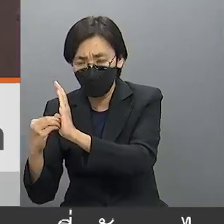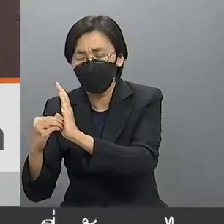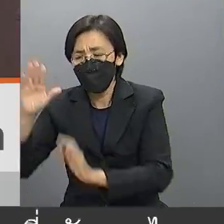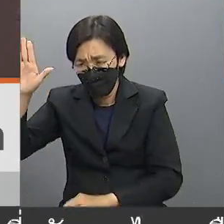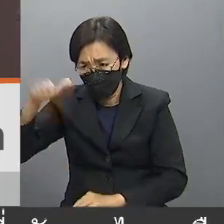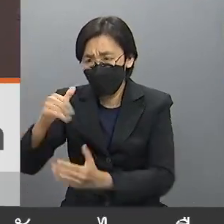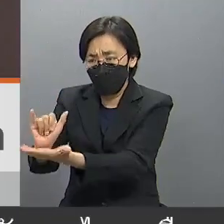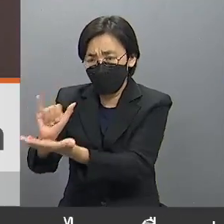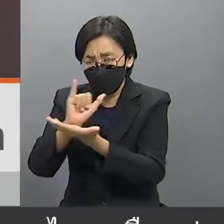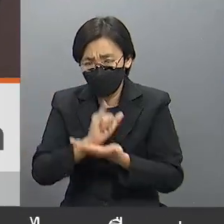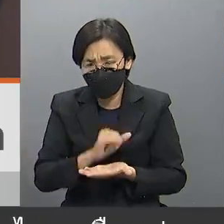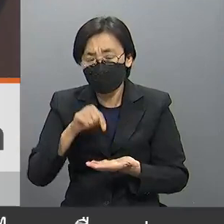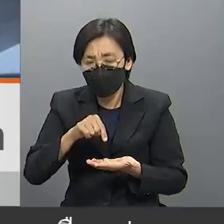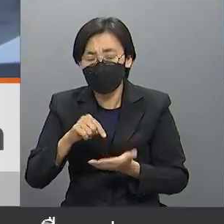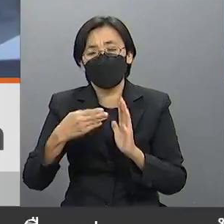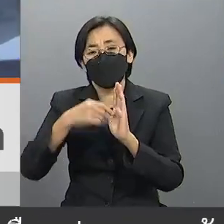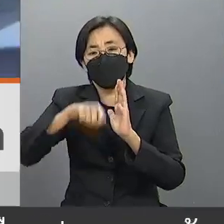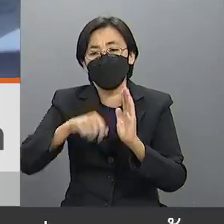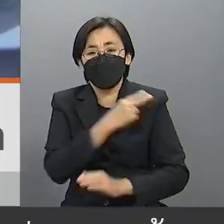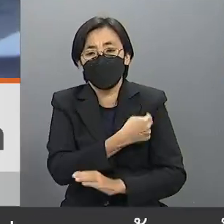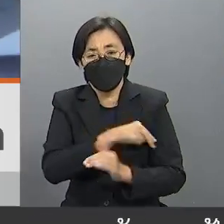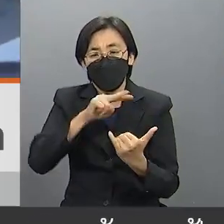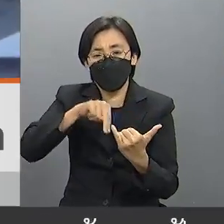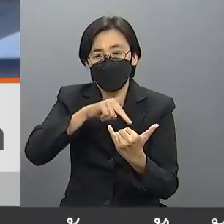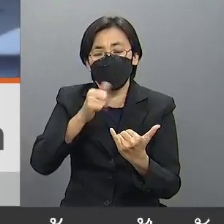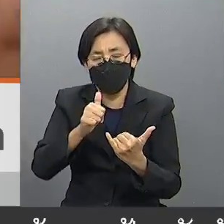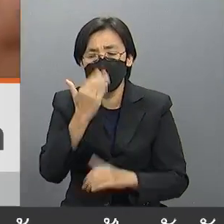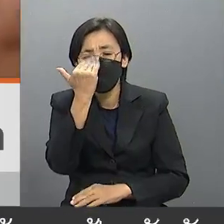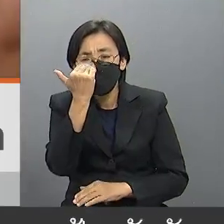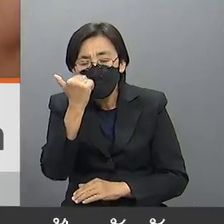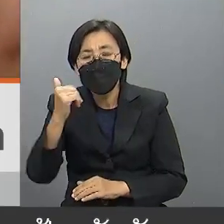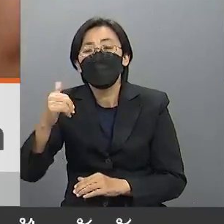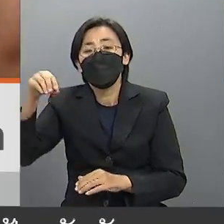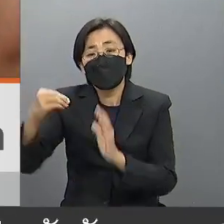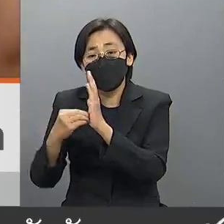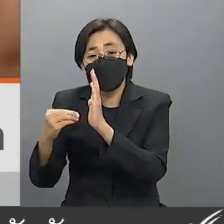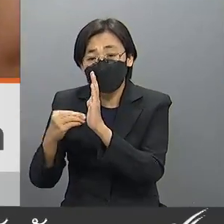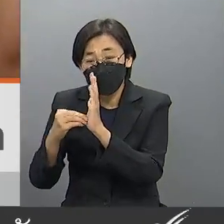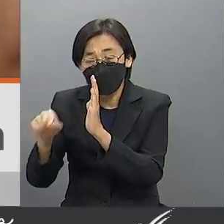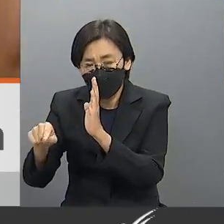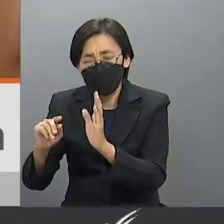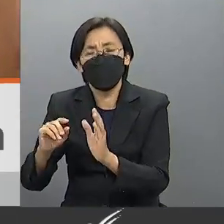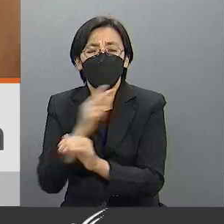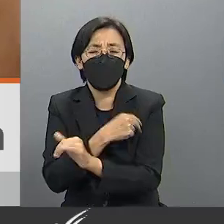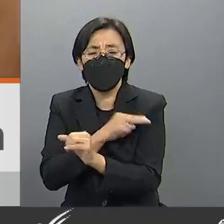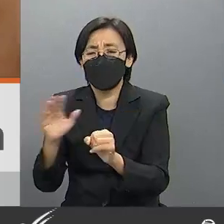บาลในจังหวัดนครราชสีมาหลังสถานพยาบาลใกล้แคมป์คนงานเต็มและไม่สามารถรับผู้ป่วยได้